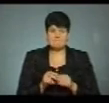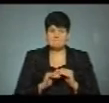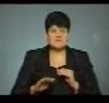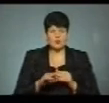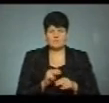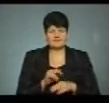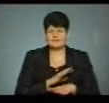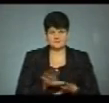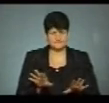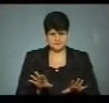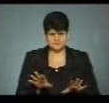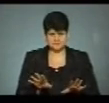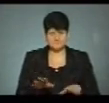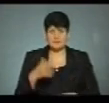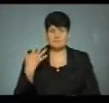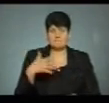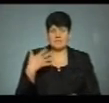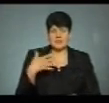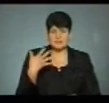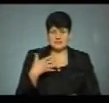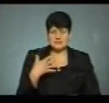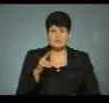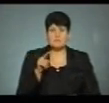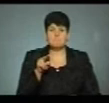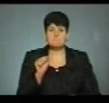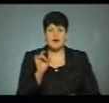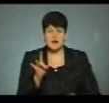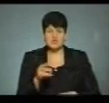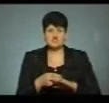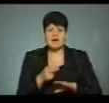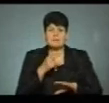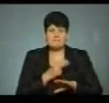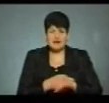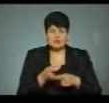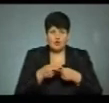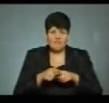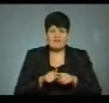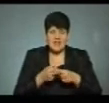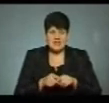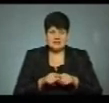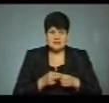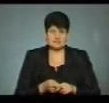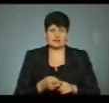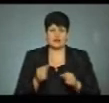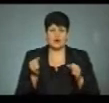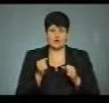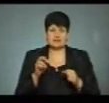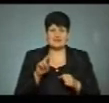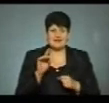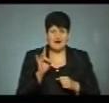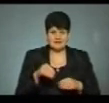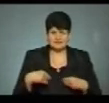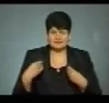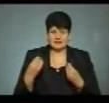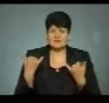ремонтували. 50 пар в'язаних шкарпеток бійцям 93-ї окремої механізованої бригади «Холодний Яр» передали